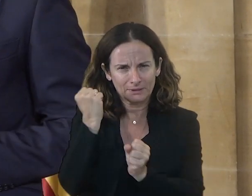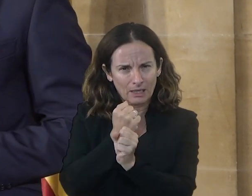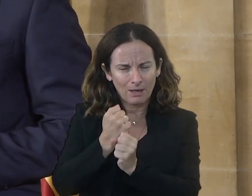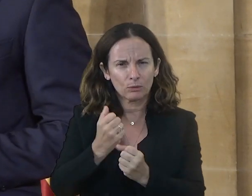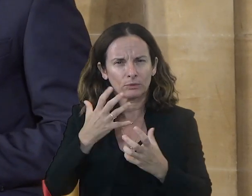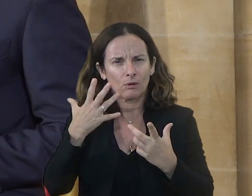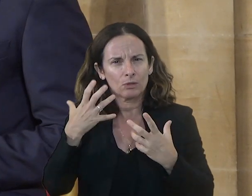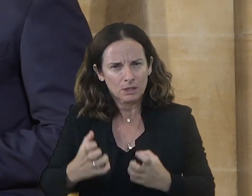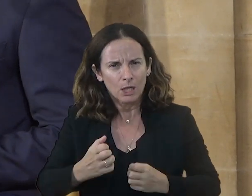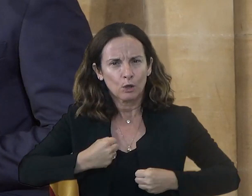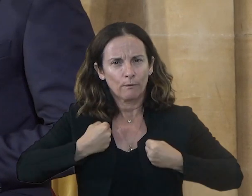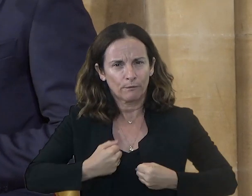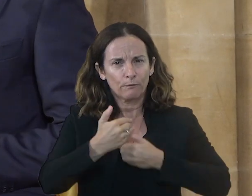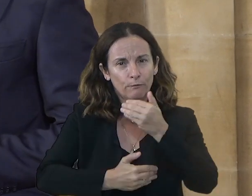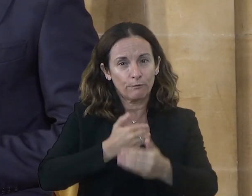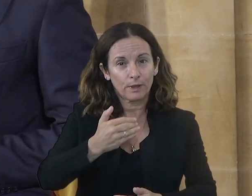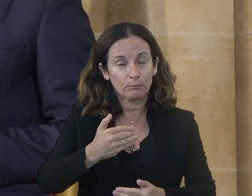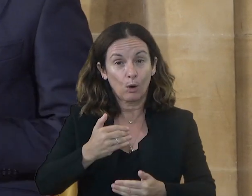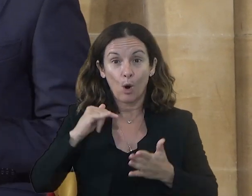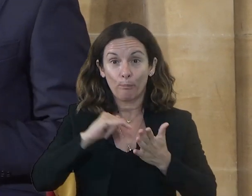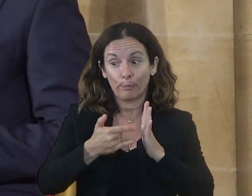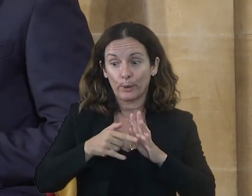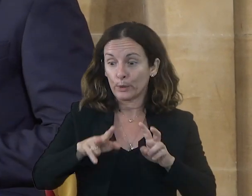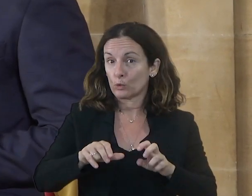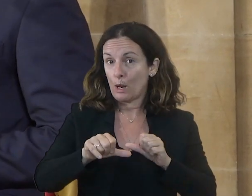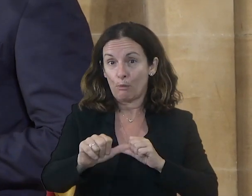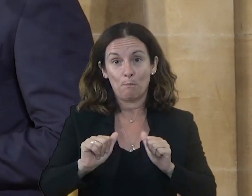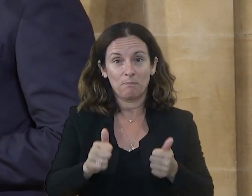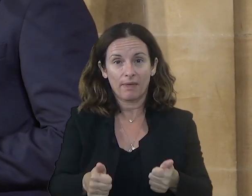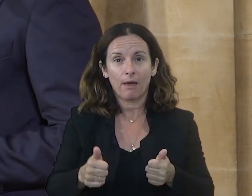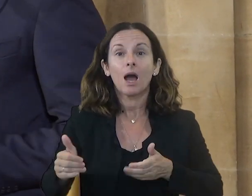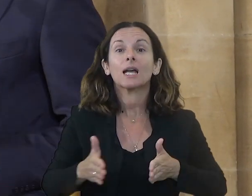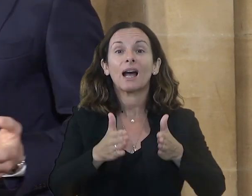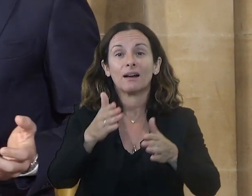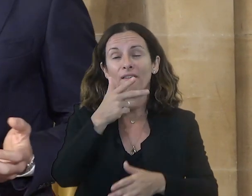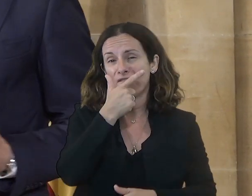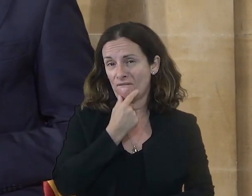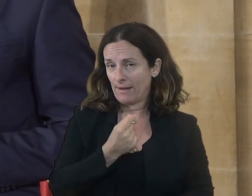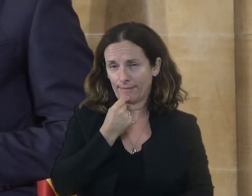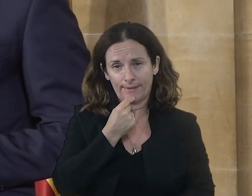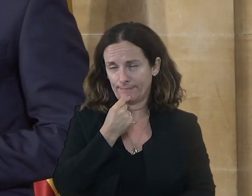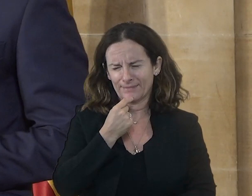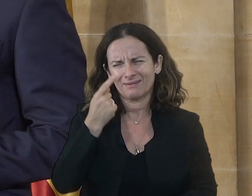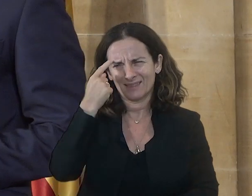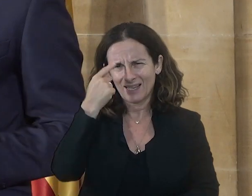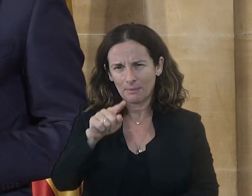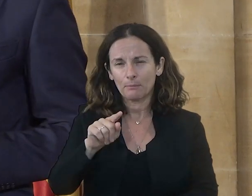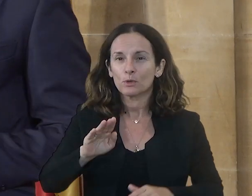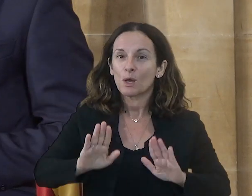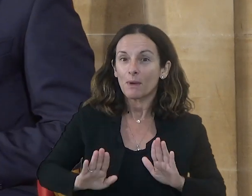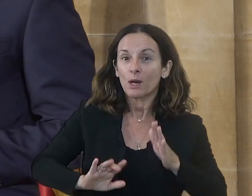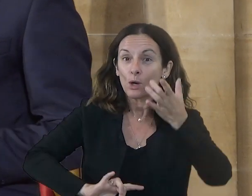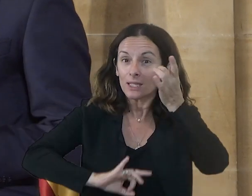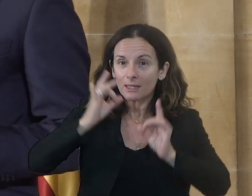hem anunciat i que començarem a executar des d'aquest mateix moment. El camí no serà fàcil, ho